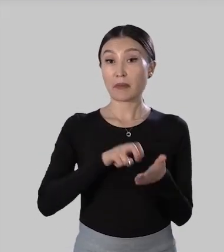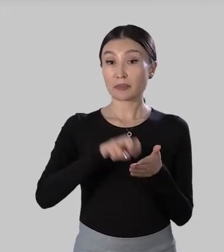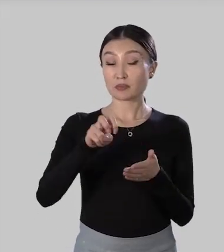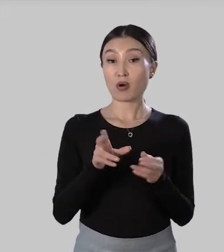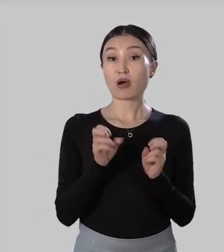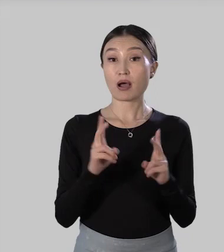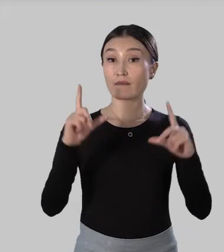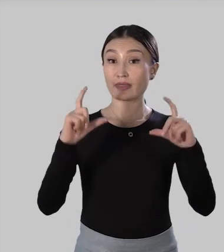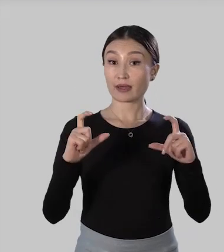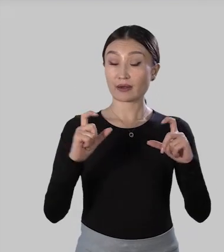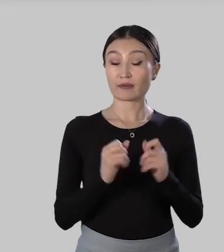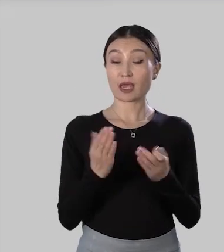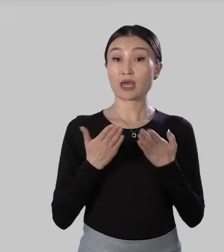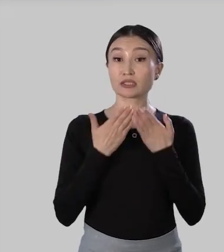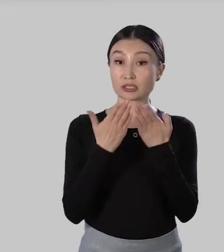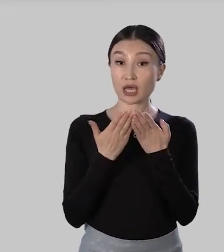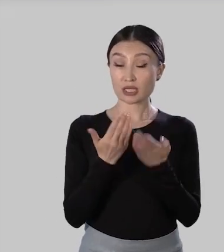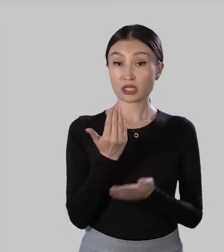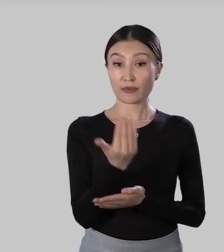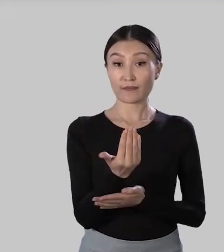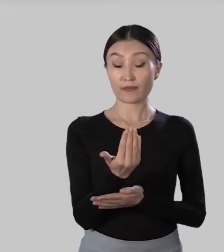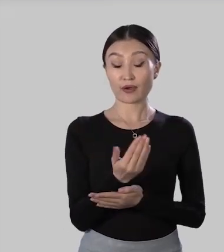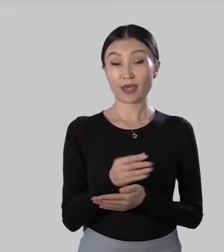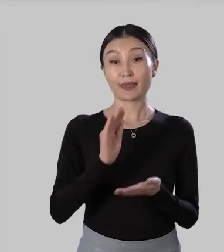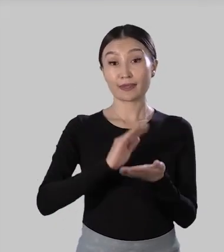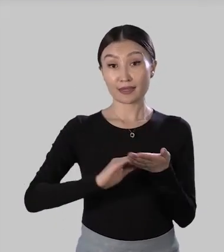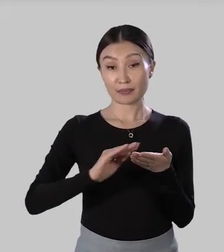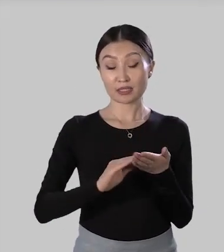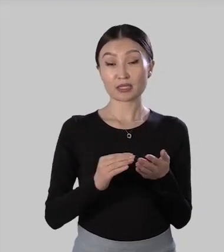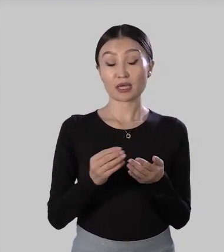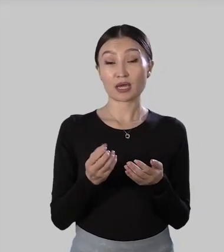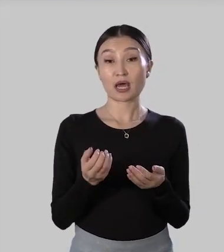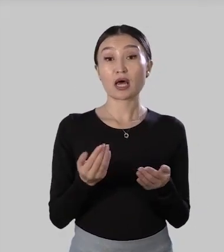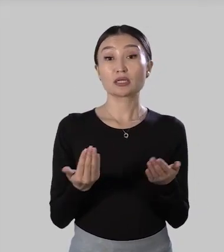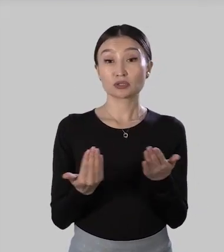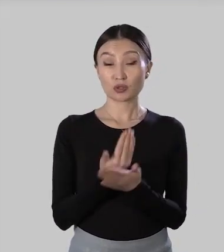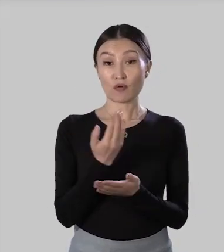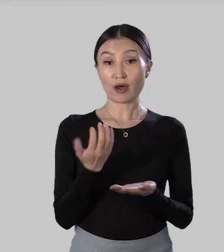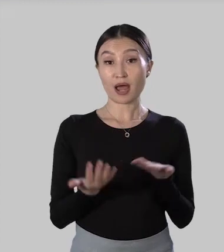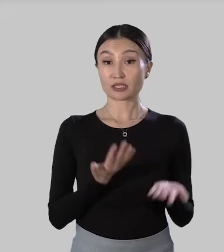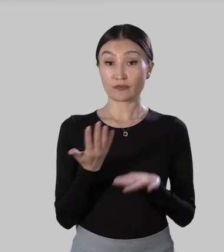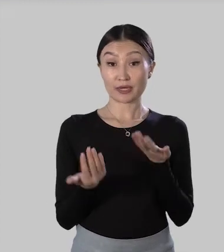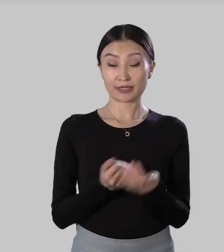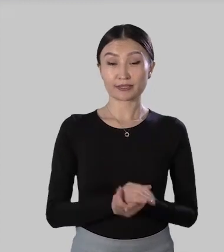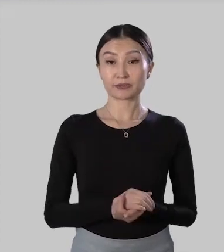как фотография. Читаешь его, и написанное снова оживает.